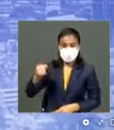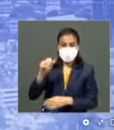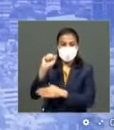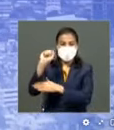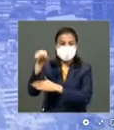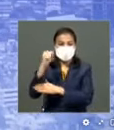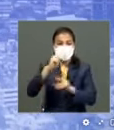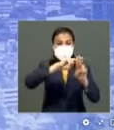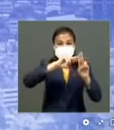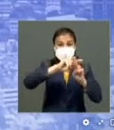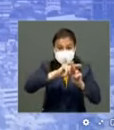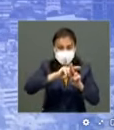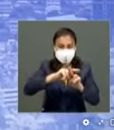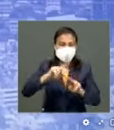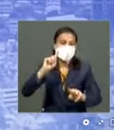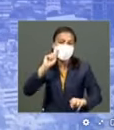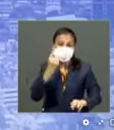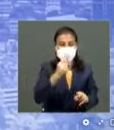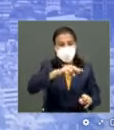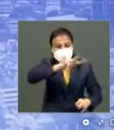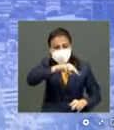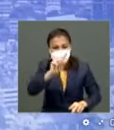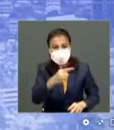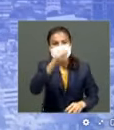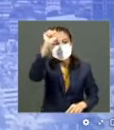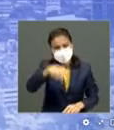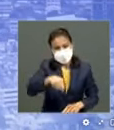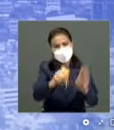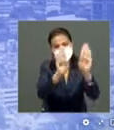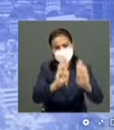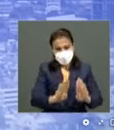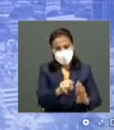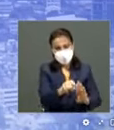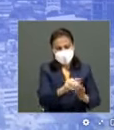ยืนยันนะคะว่าเป็นสายพันธุ์อินเดีย